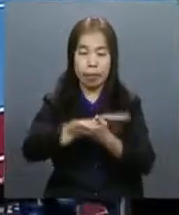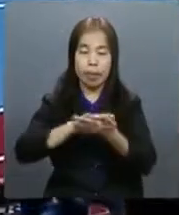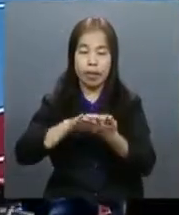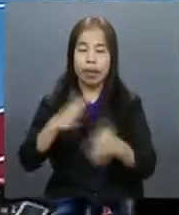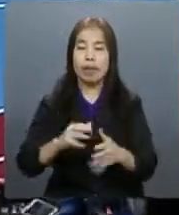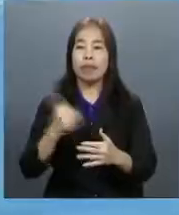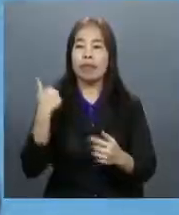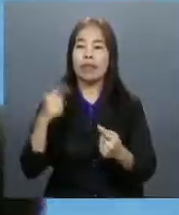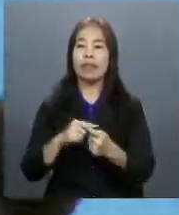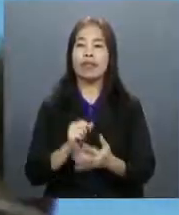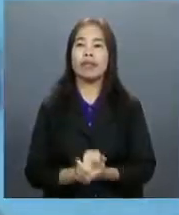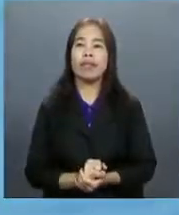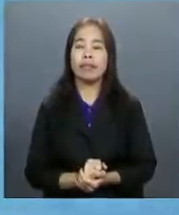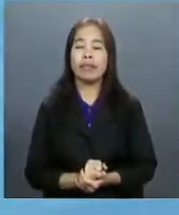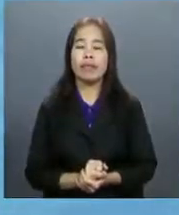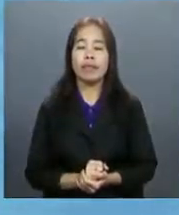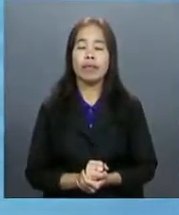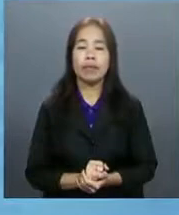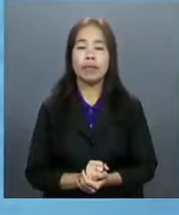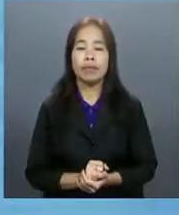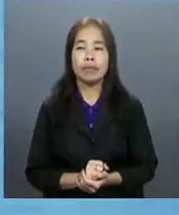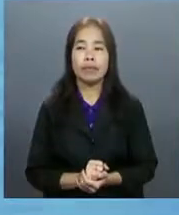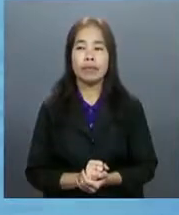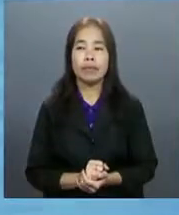แล้วครับได้10แน่นอนแล้ว